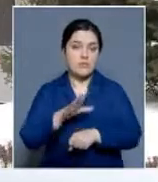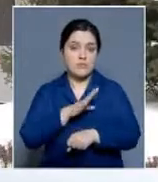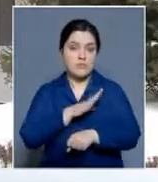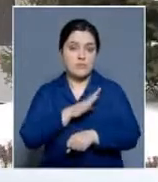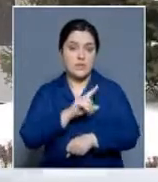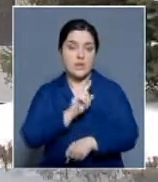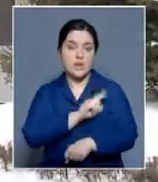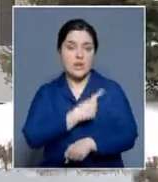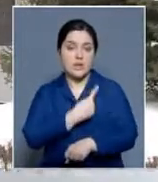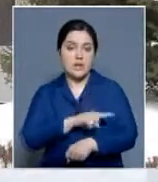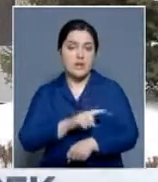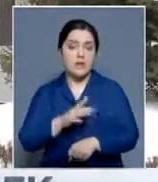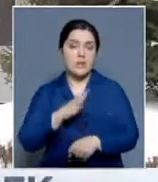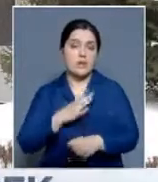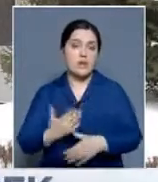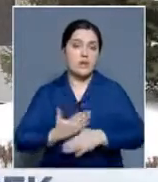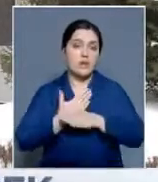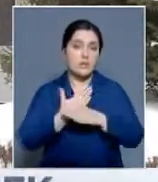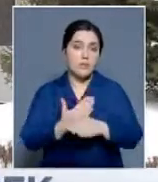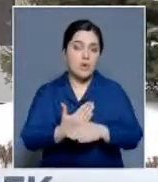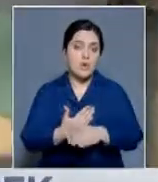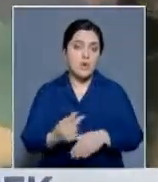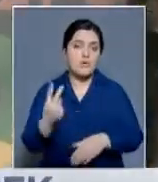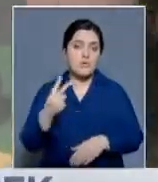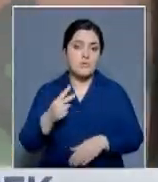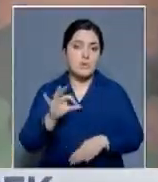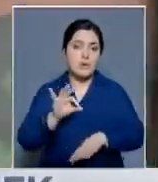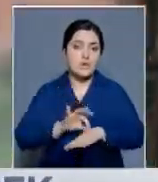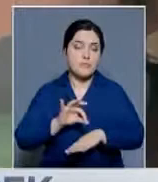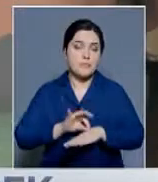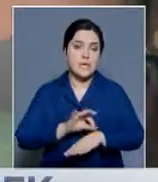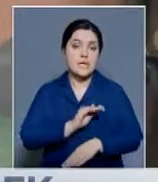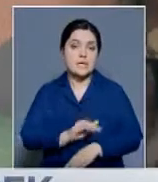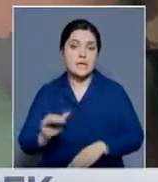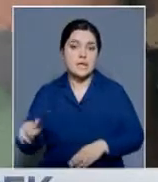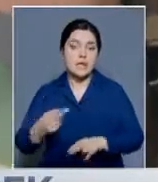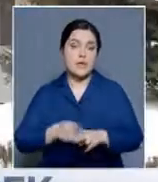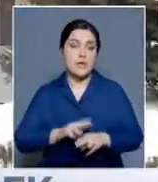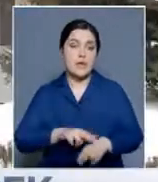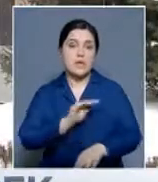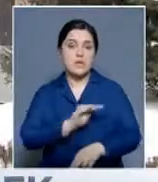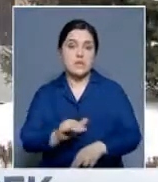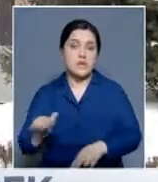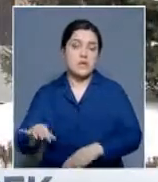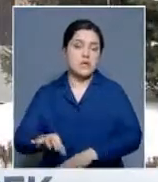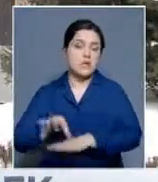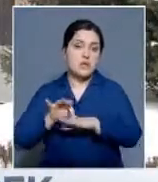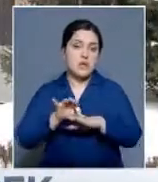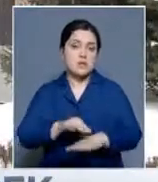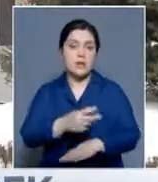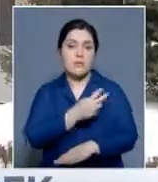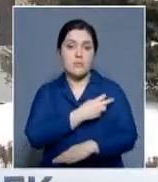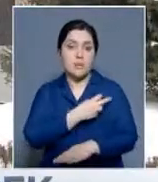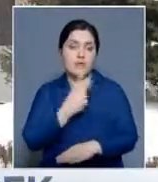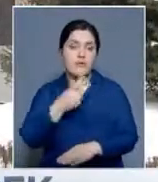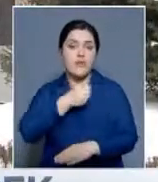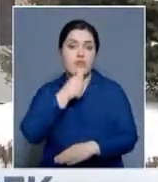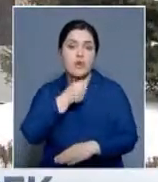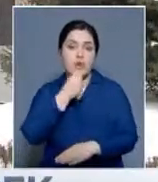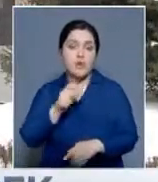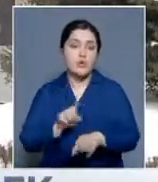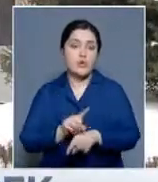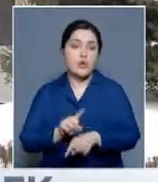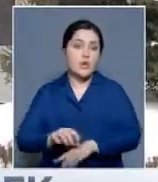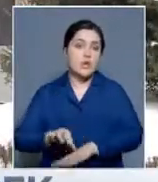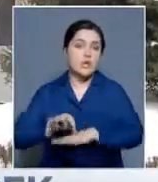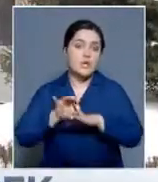числе помощь была оказана 2 грудным детям. Все дети доставлены в больницу, 2 взрослых человека тоже доставлены в больницу.